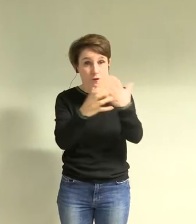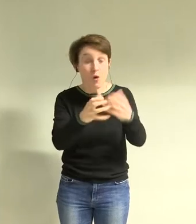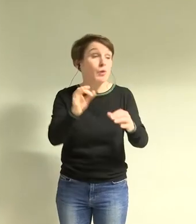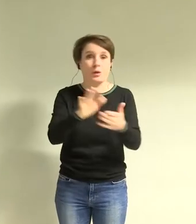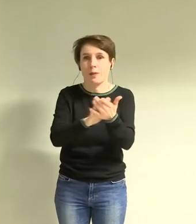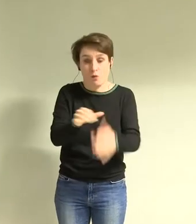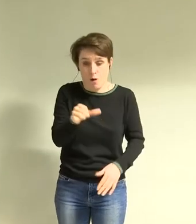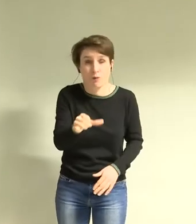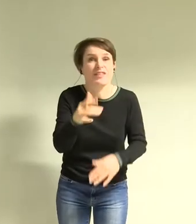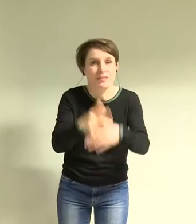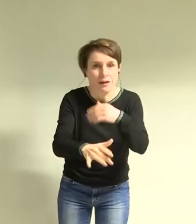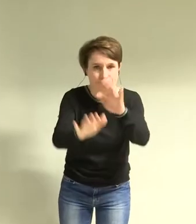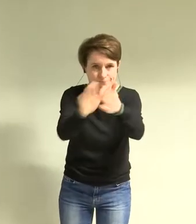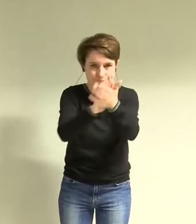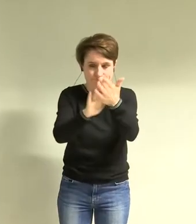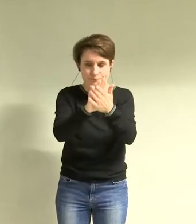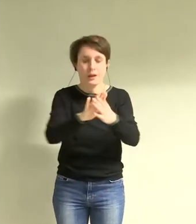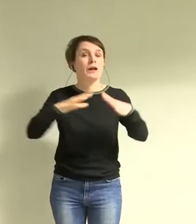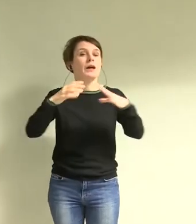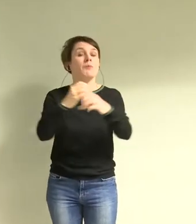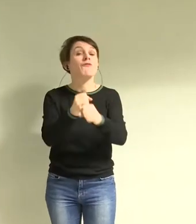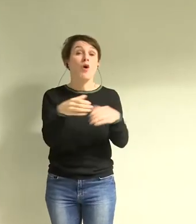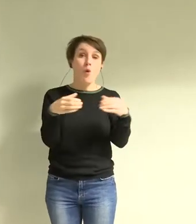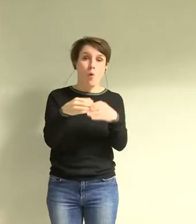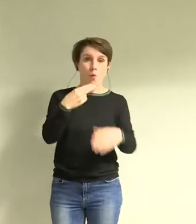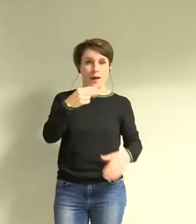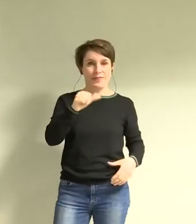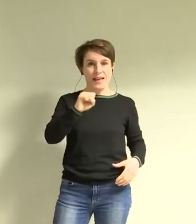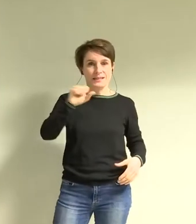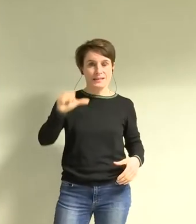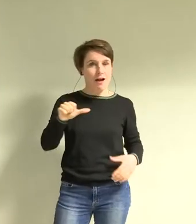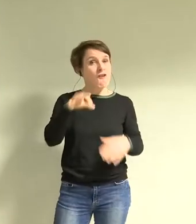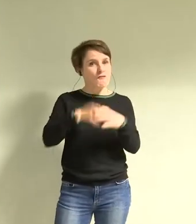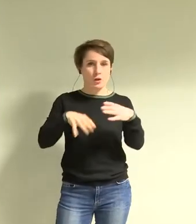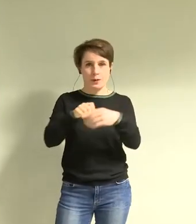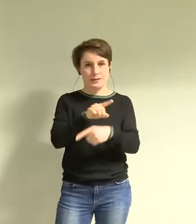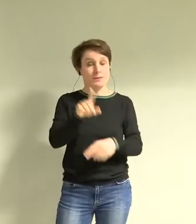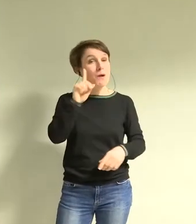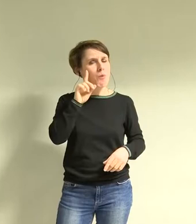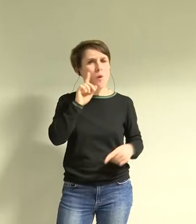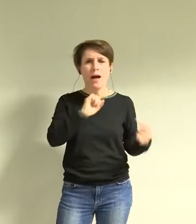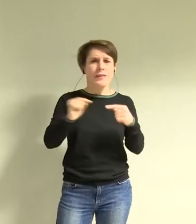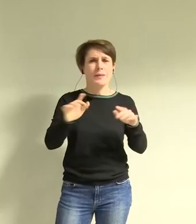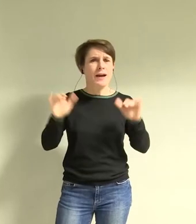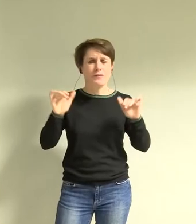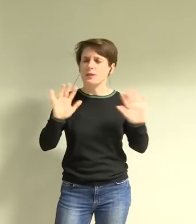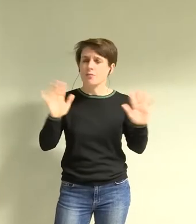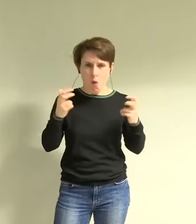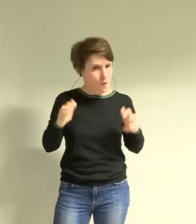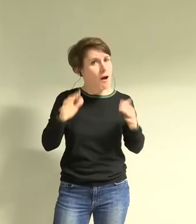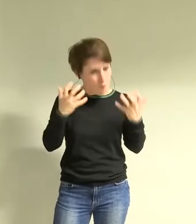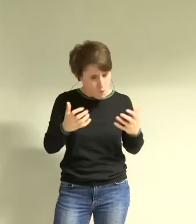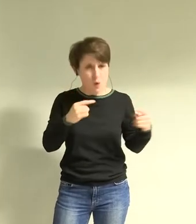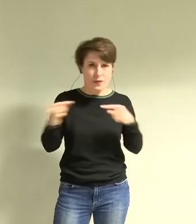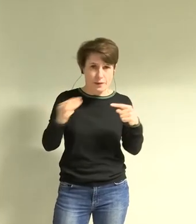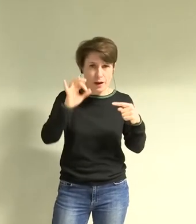juste quelques mots pour dire que le groupe nasa ne participera pas à ce vote non pas parce que nous voulons éviter le débat le débat on peut la voir on veut la voir dans